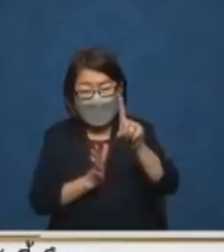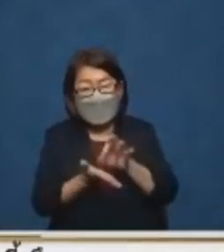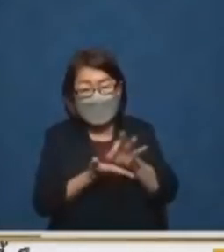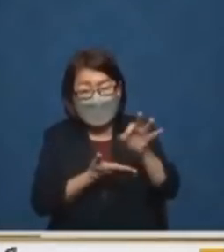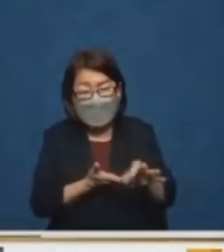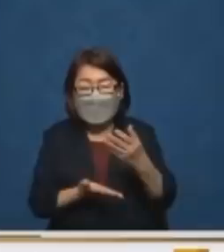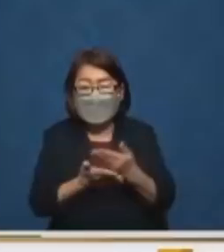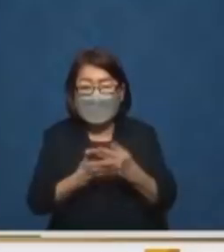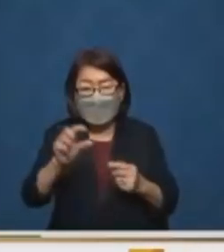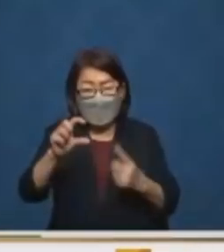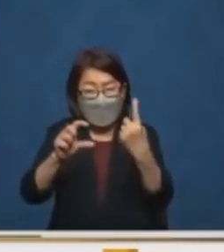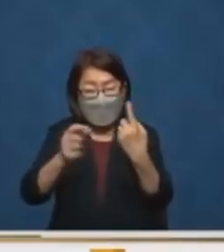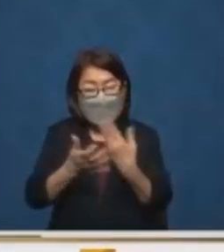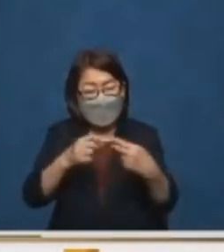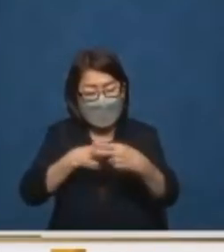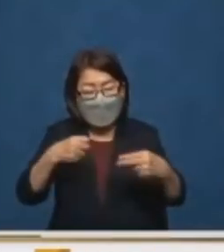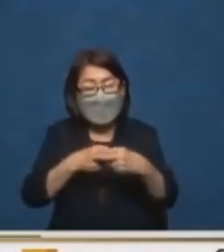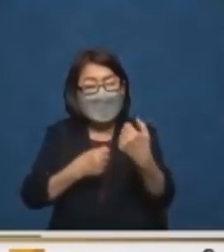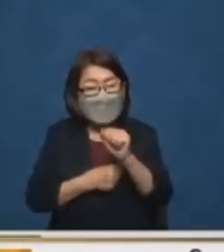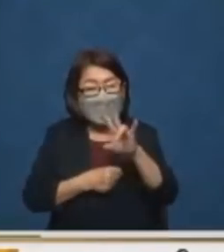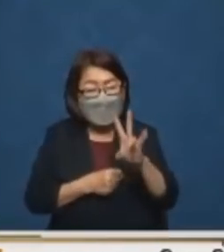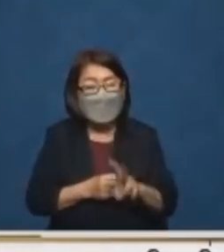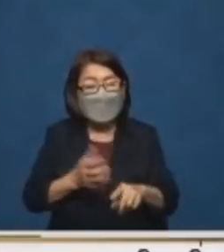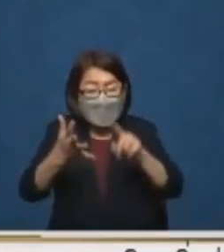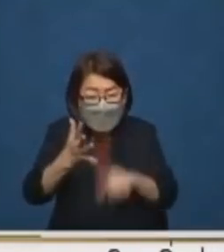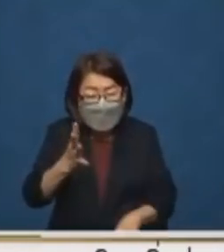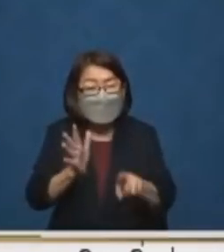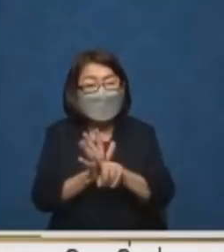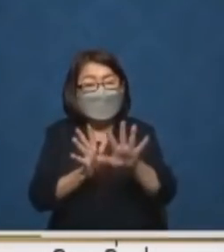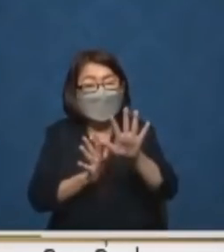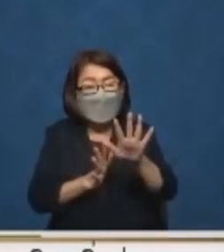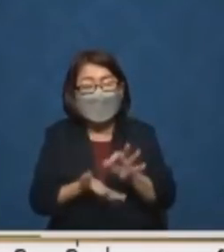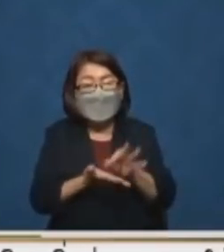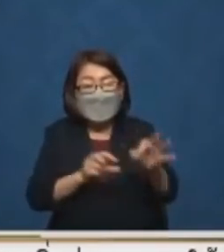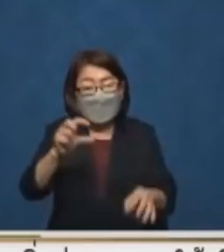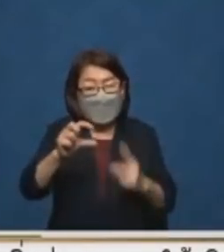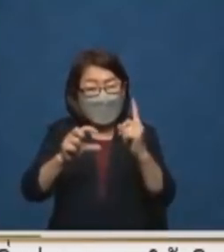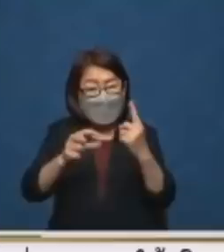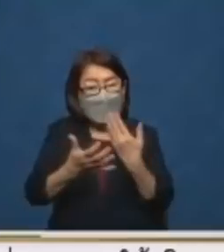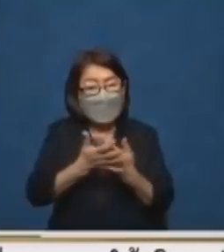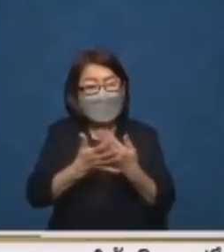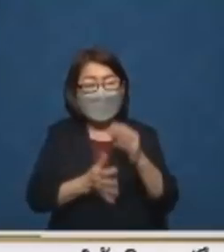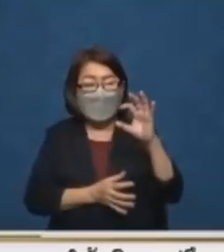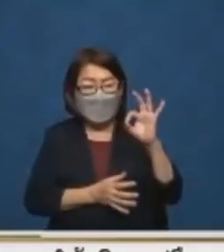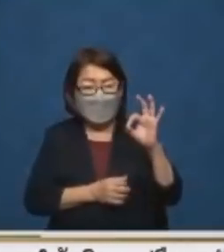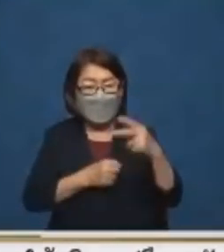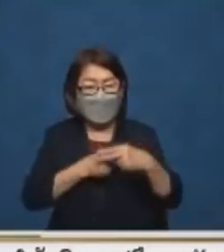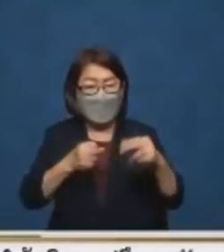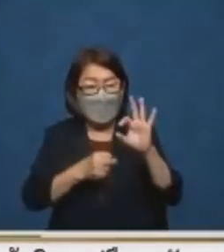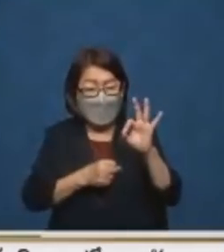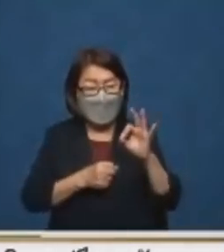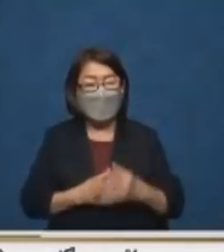อยู่ที่ราคาโดสละ 17 เหรยดลล์สารัดล่สุดซ้อครั้ที่ 5อยู่ที่ราคาโดสละ 9 เหรยนดอลล์สารัด